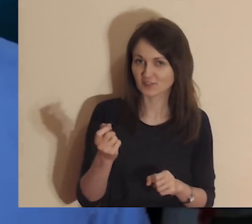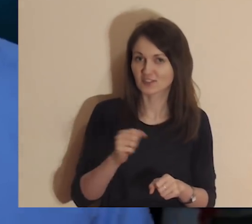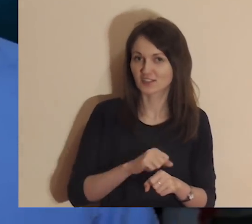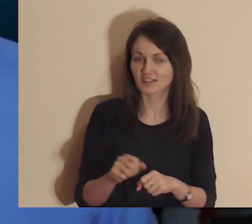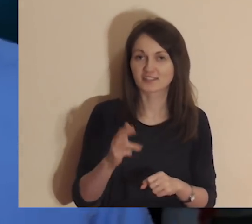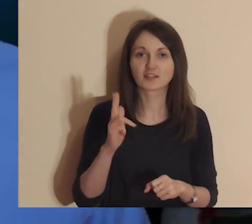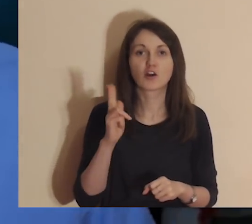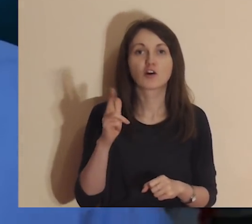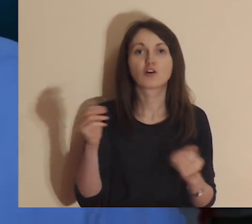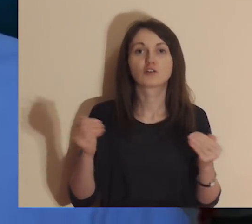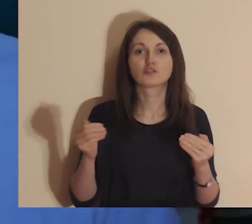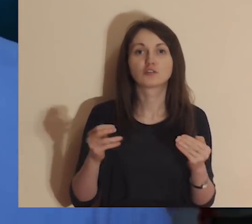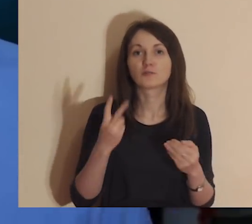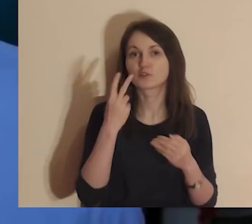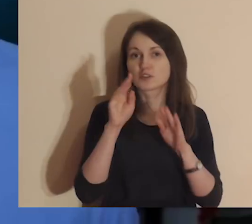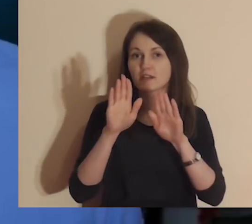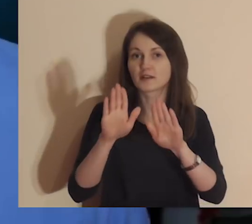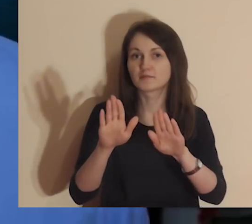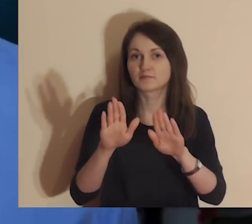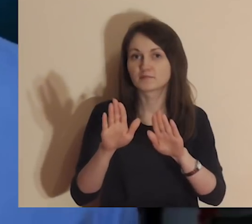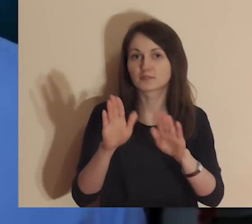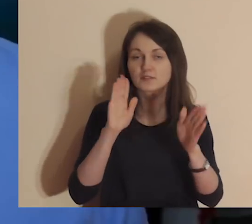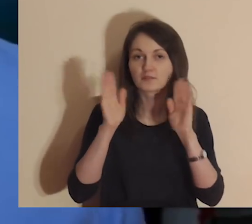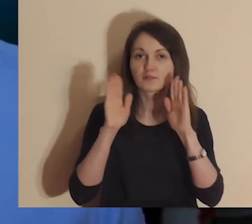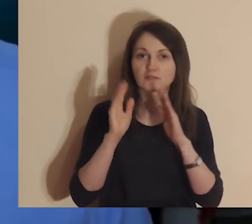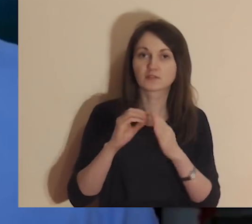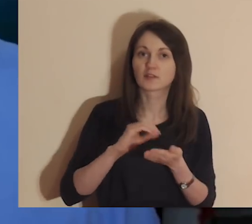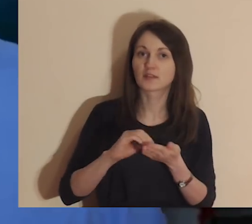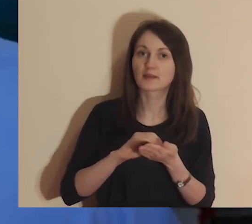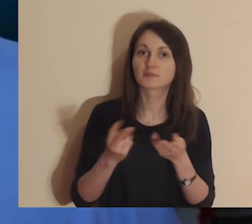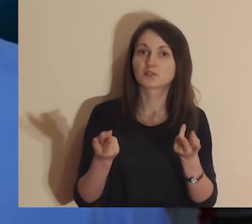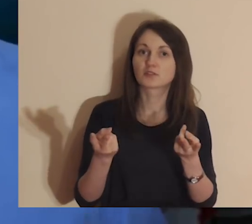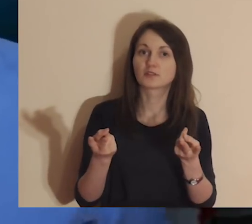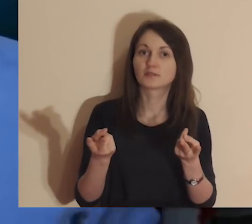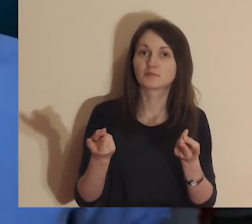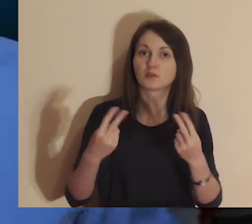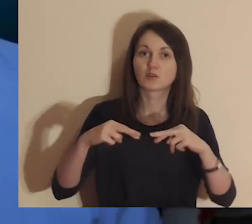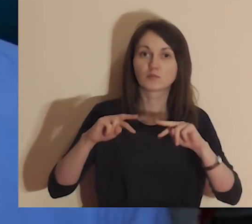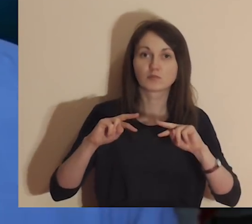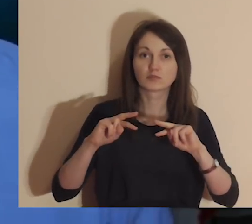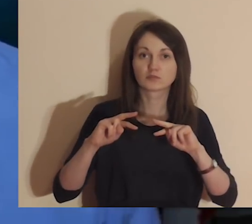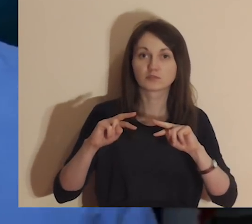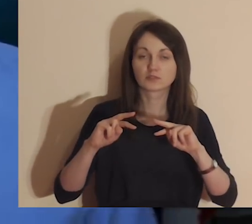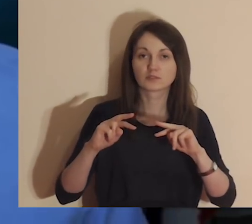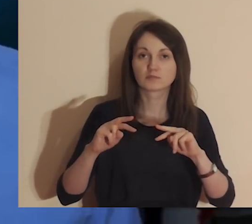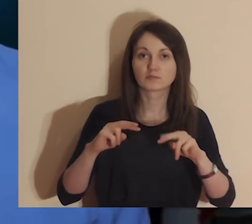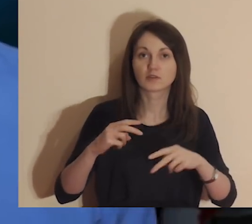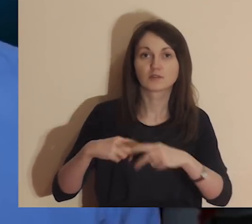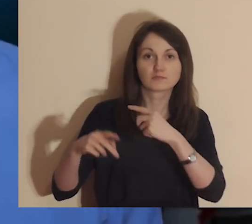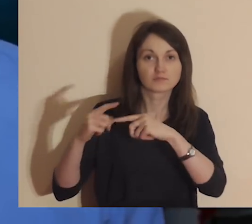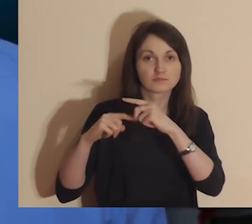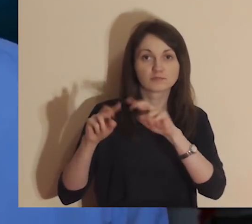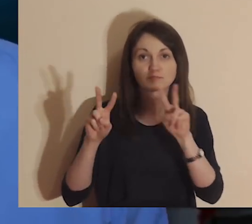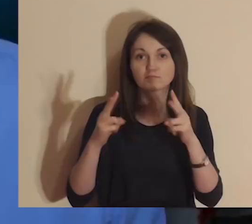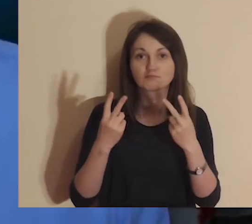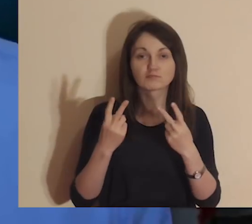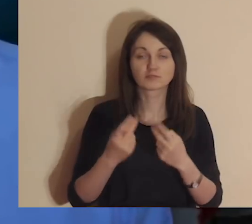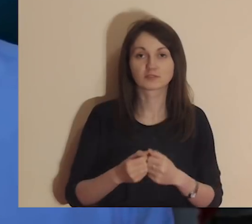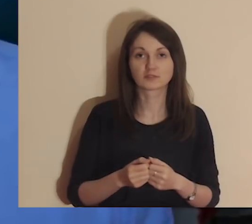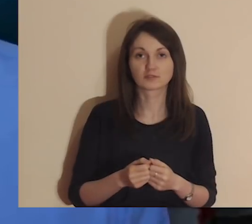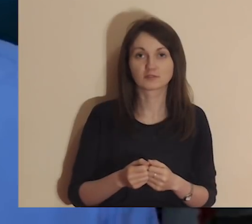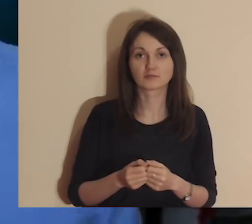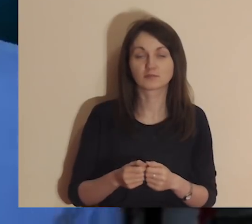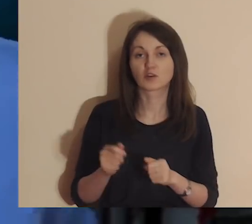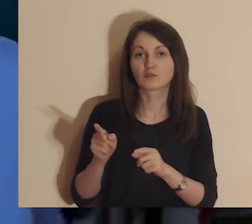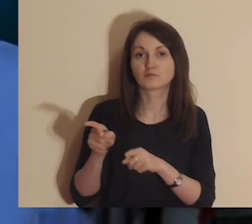niech udostępni tę medytację, napiszcie koniecznie, skąd jesteście. Dzięki temu ktoś, kto polajkuje wasz komentarz, to jest znak, że będzie się